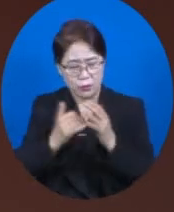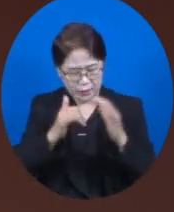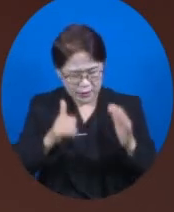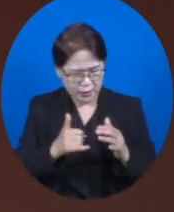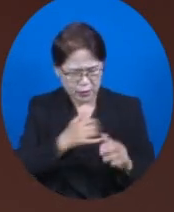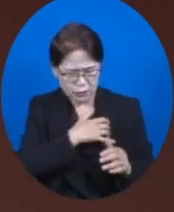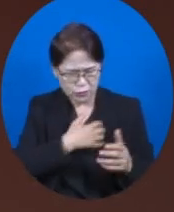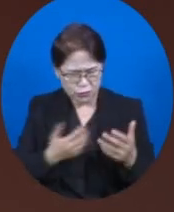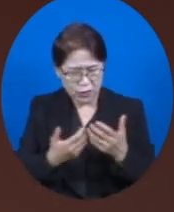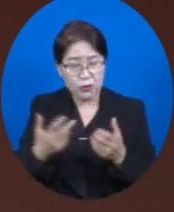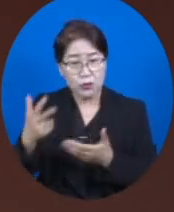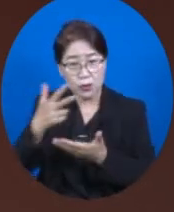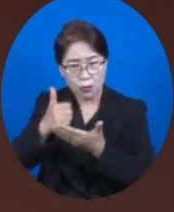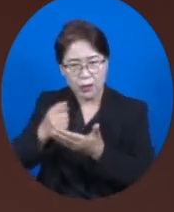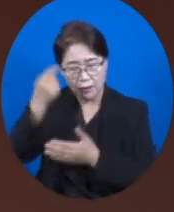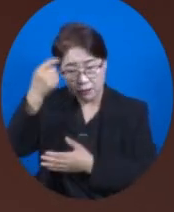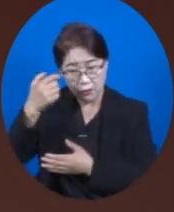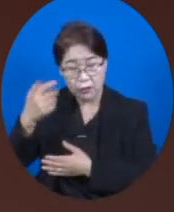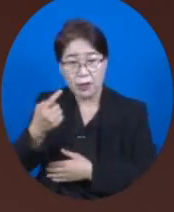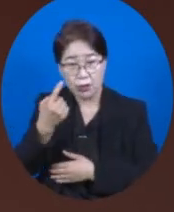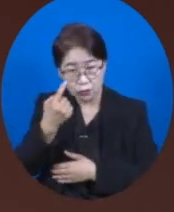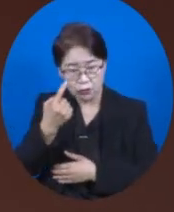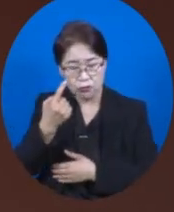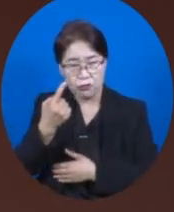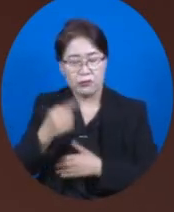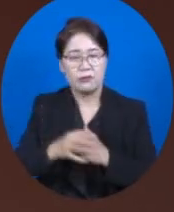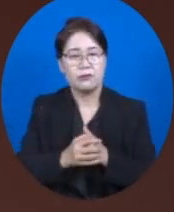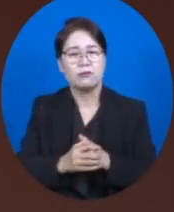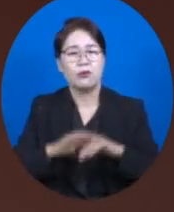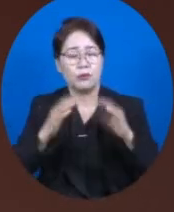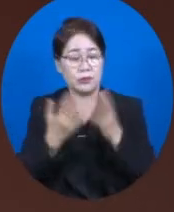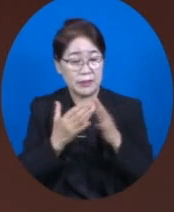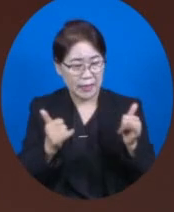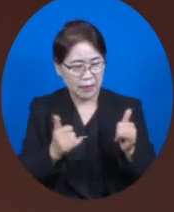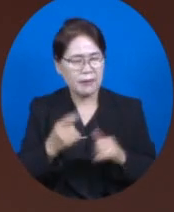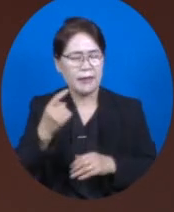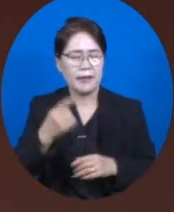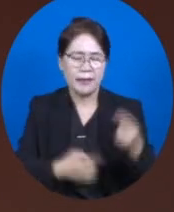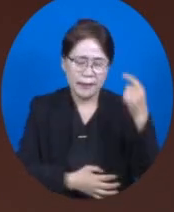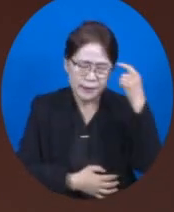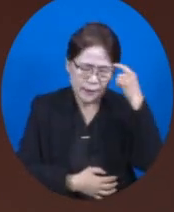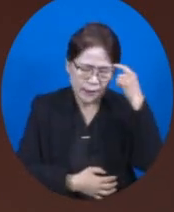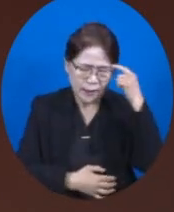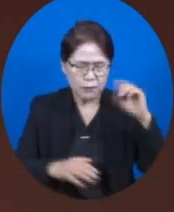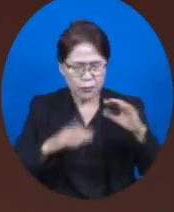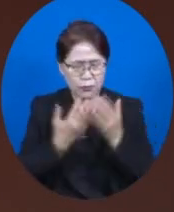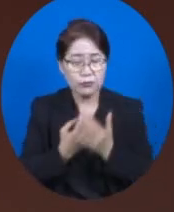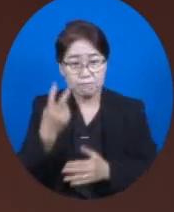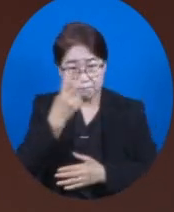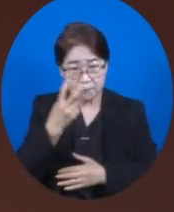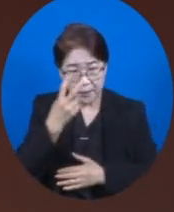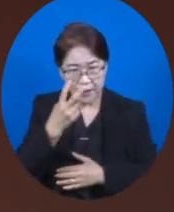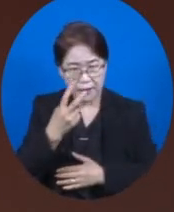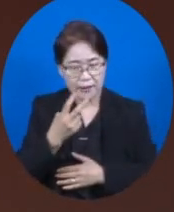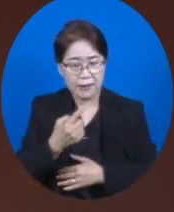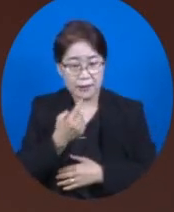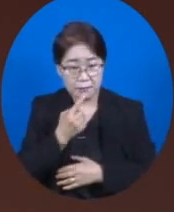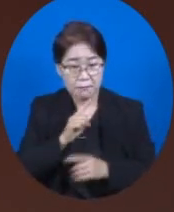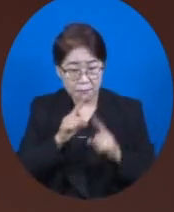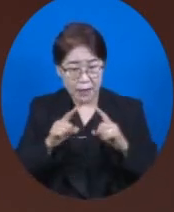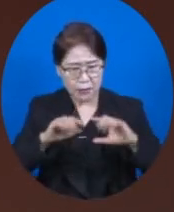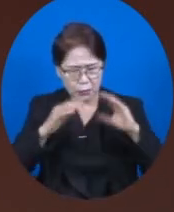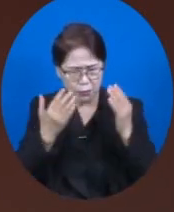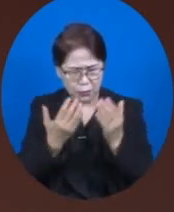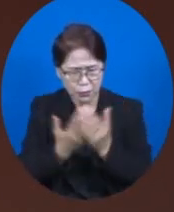온 땅에 충만하신 여호와의 영의 눈은 모든 사람의 생각까지도 감찰하시고 그 입에서 나오는